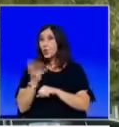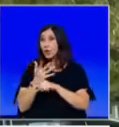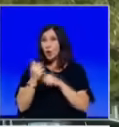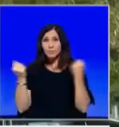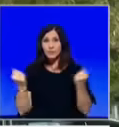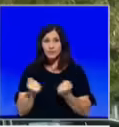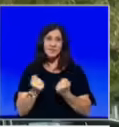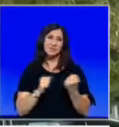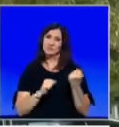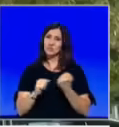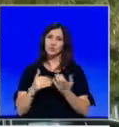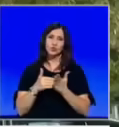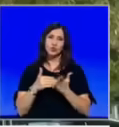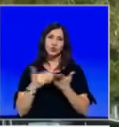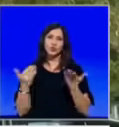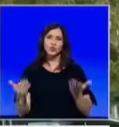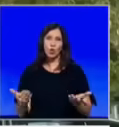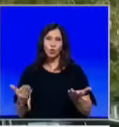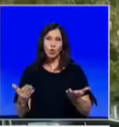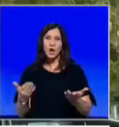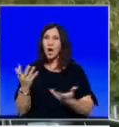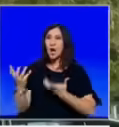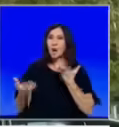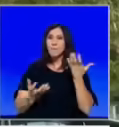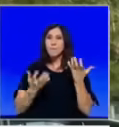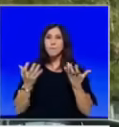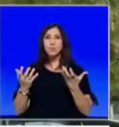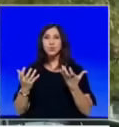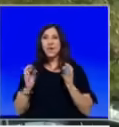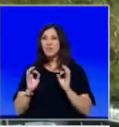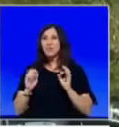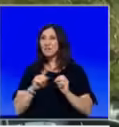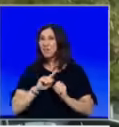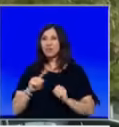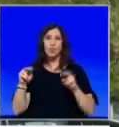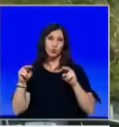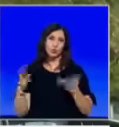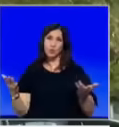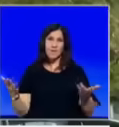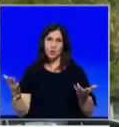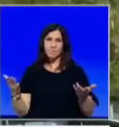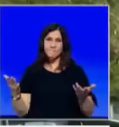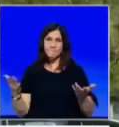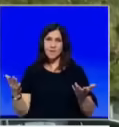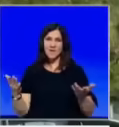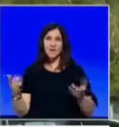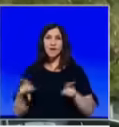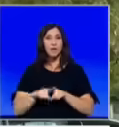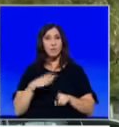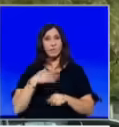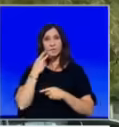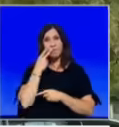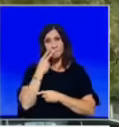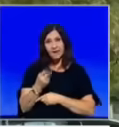действат постфактум, защото пожара е в момента неконтролируем. Като имате